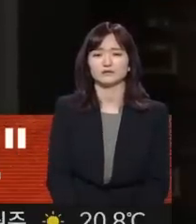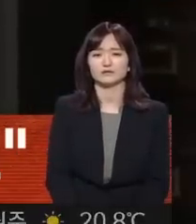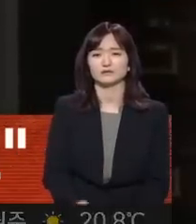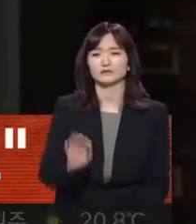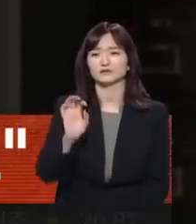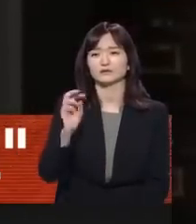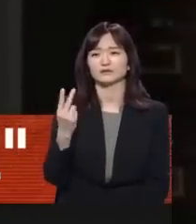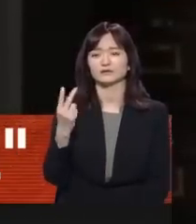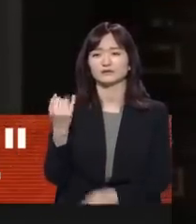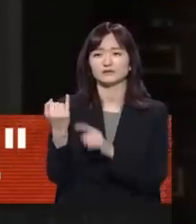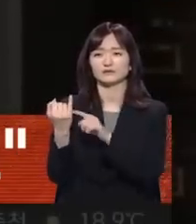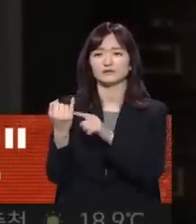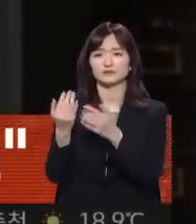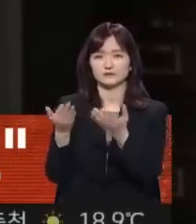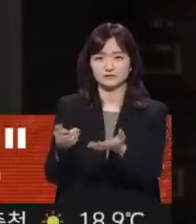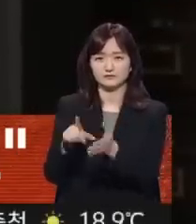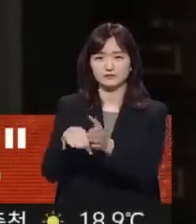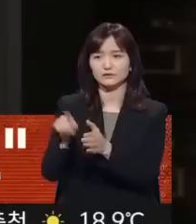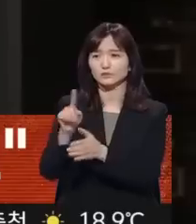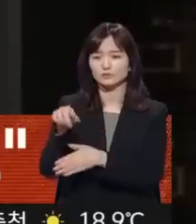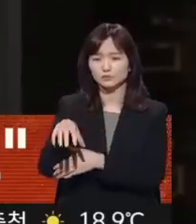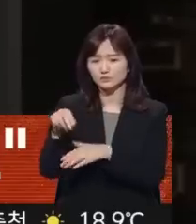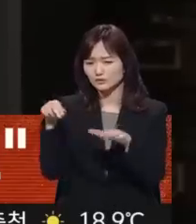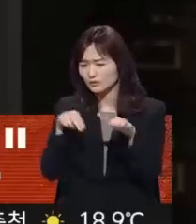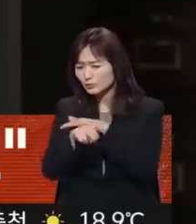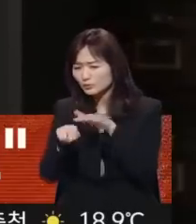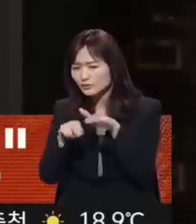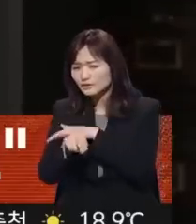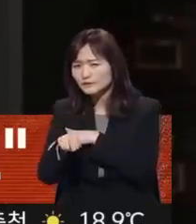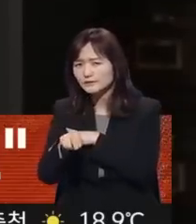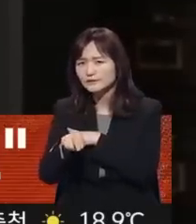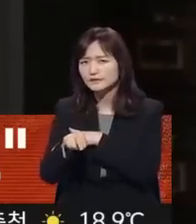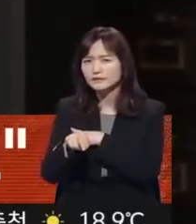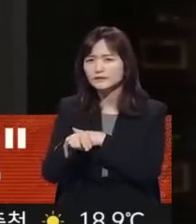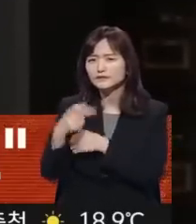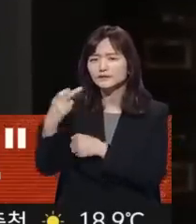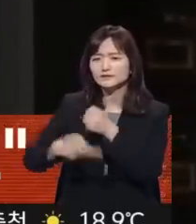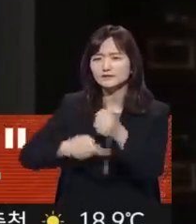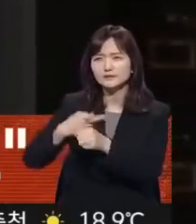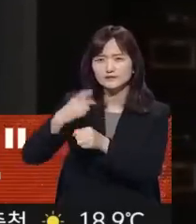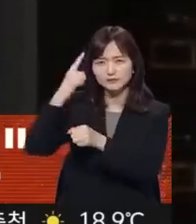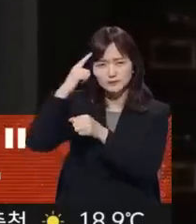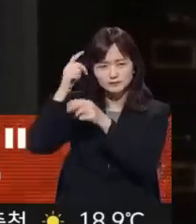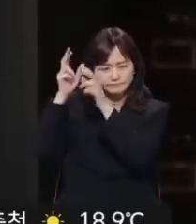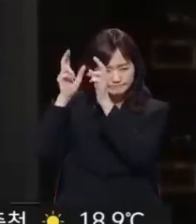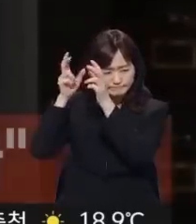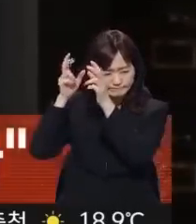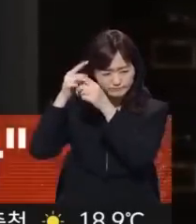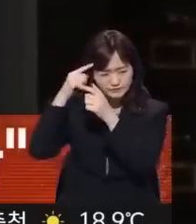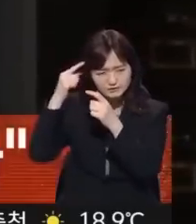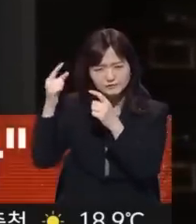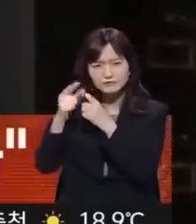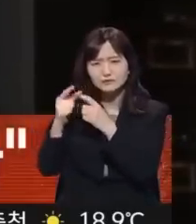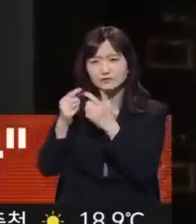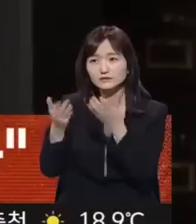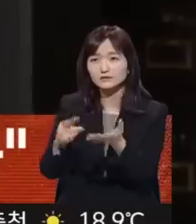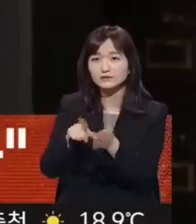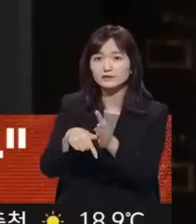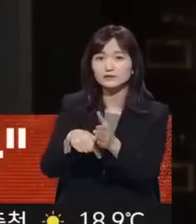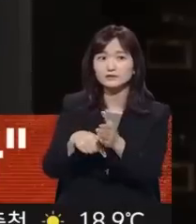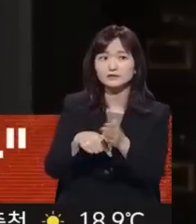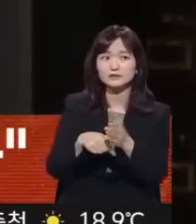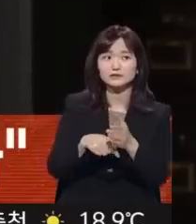말씀을 하셨어요. 쉬는 시간마다 어디로 도망을 가야 될지 12년 동안 늘 고민을 했다고. 일단 쉬는 시간이 되면